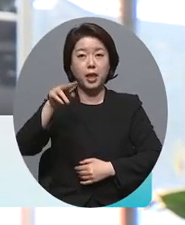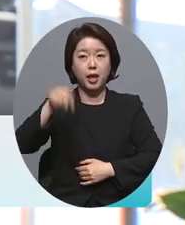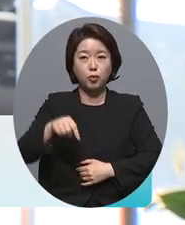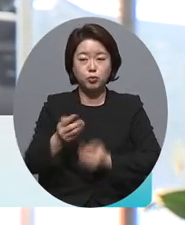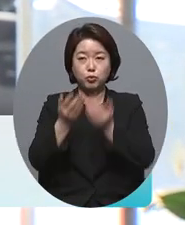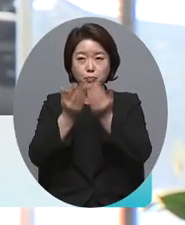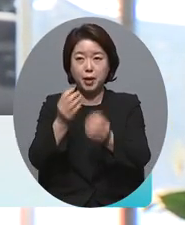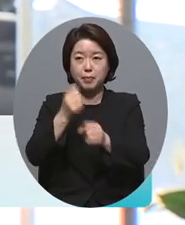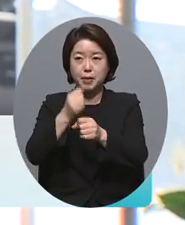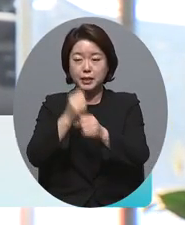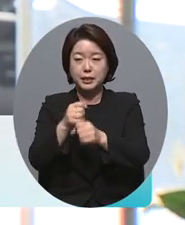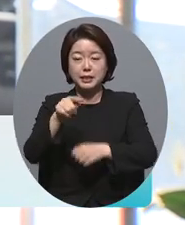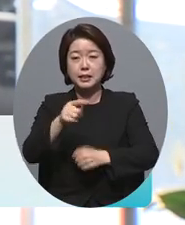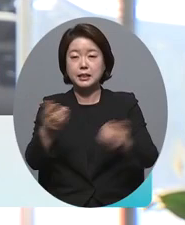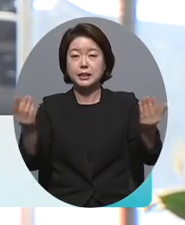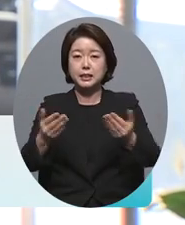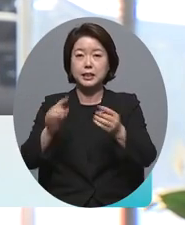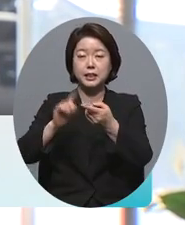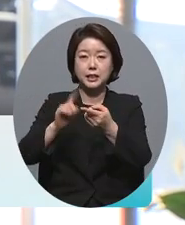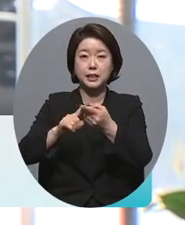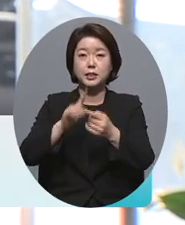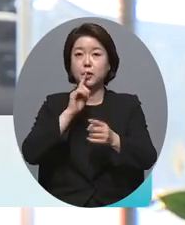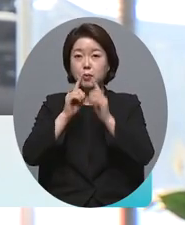관련해서 말씀을 하셨는데요.